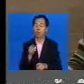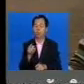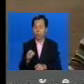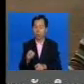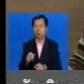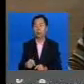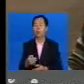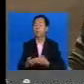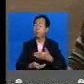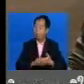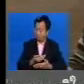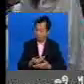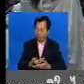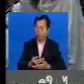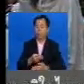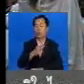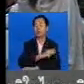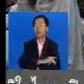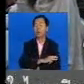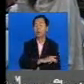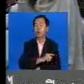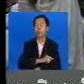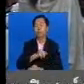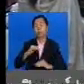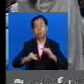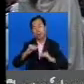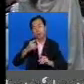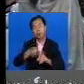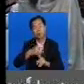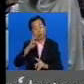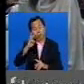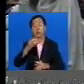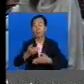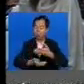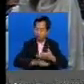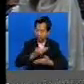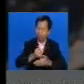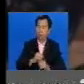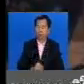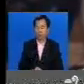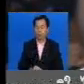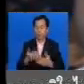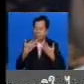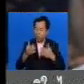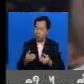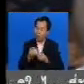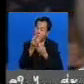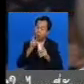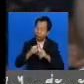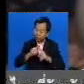ว่าจะมีการออกฉบับแรกได้ต้นเดือนมิถุนายนนี้นอกจากนี้ค่ะจะมีการนำเสนอข่าวสารผ่านทางเว็บไซต์